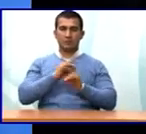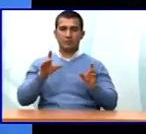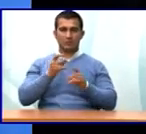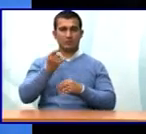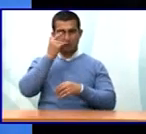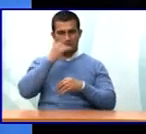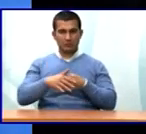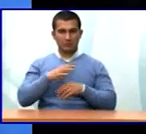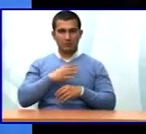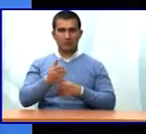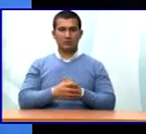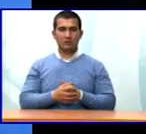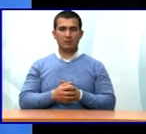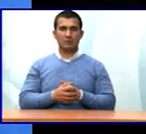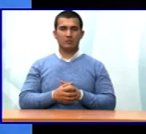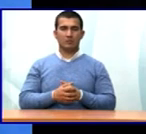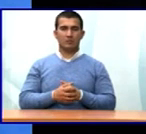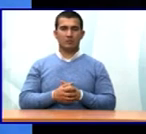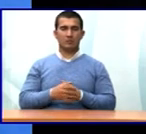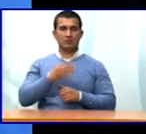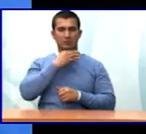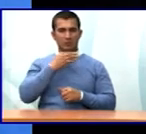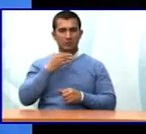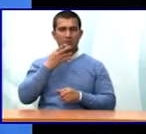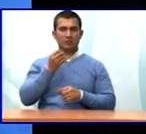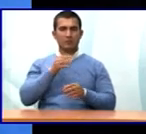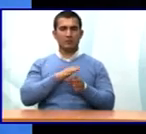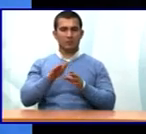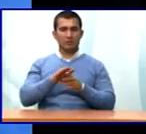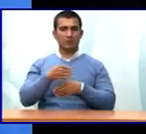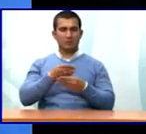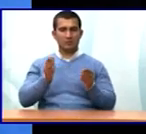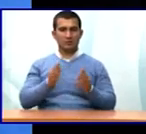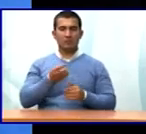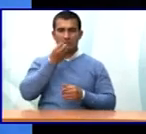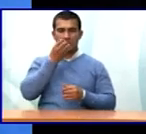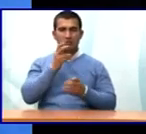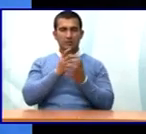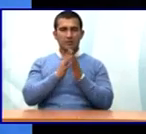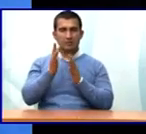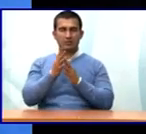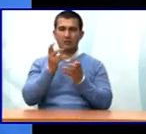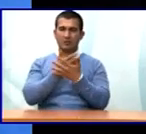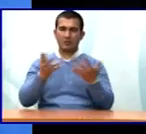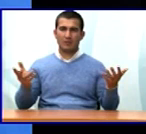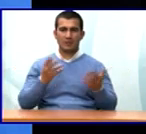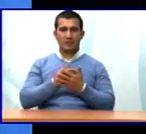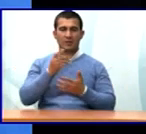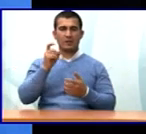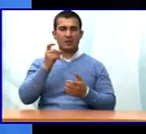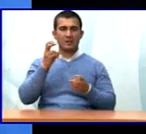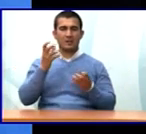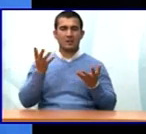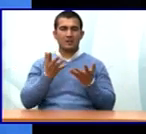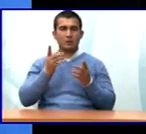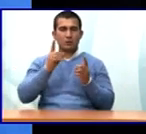bo'lgan bo'lsa, yanada ko'proq vazifa beraman. O'simliklarning kimyoviy tarkibi haqida nimalar